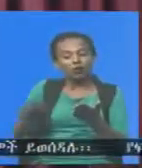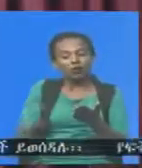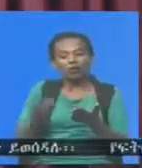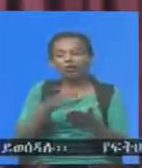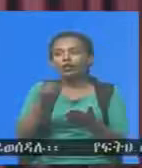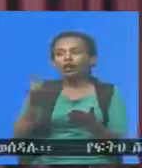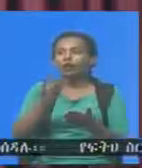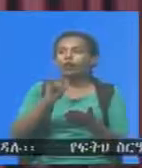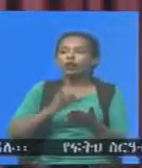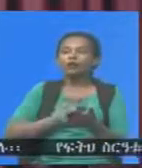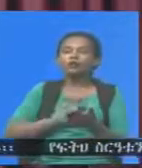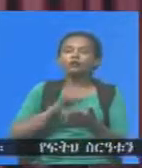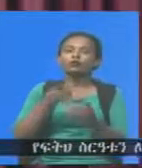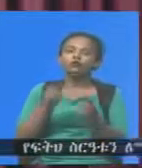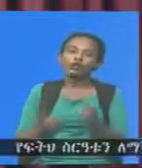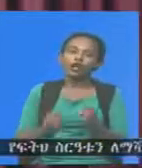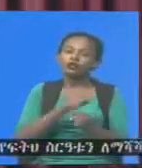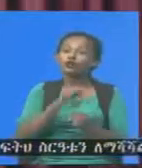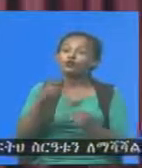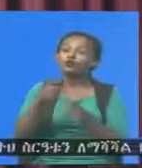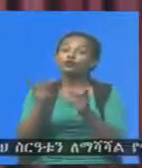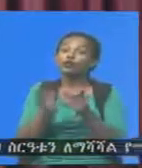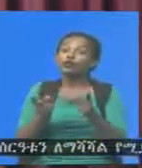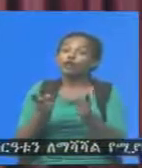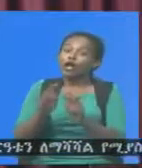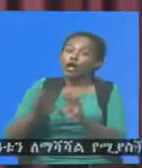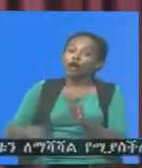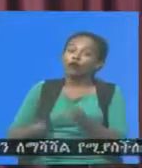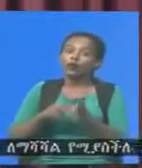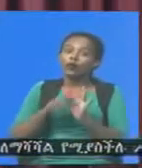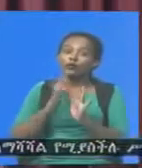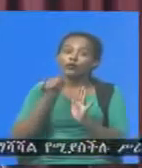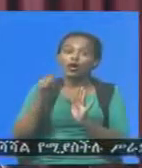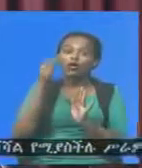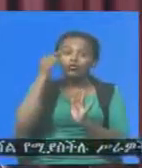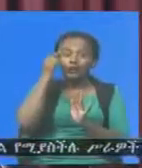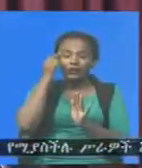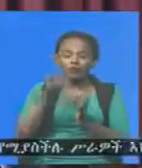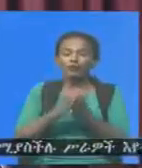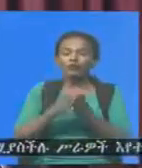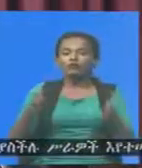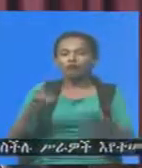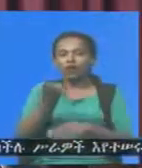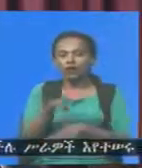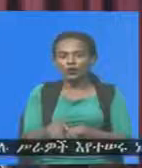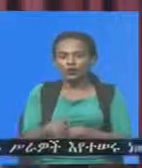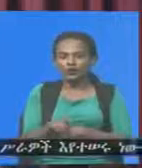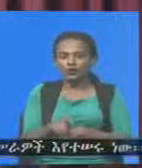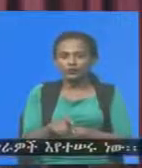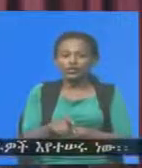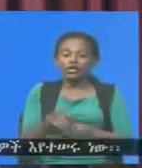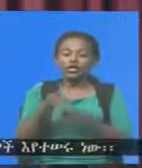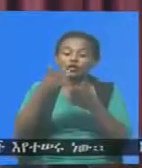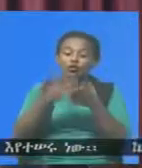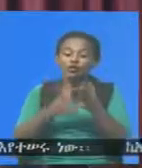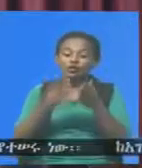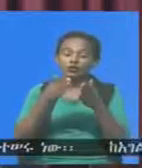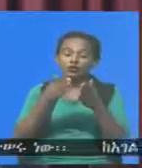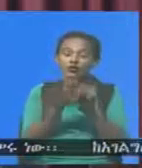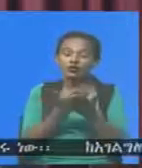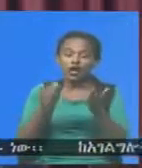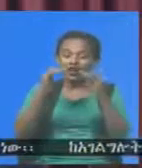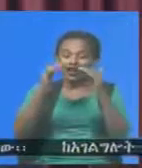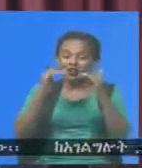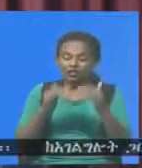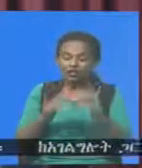እነሱ ይለቃሉ ማለት ነው። ያ እንዲፈጠር ግን እሳቢያችን መስፋት አለበት። የወሰን ጉዳይ አጀንዳ